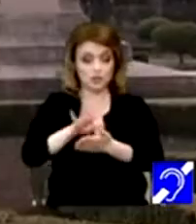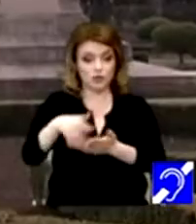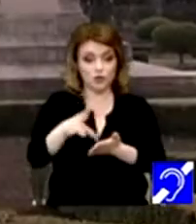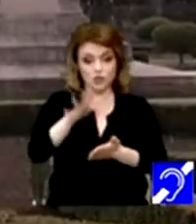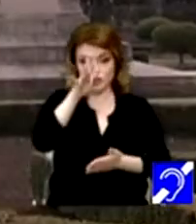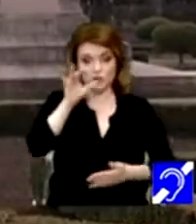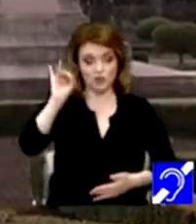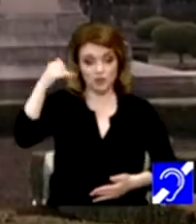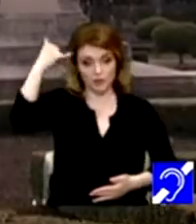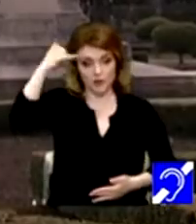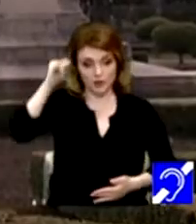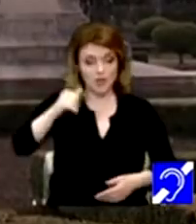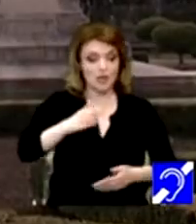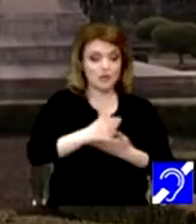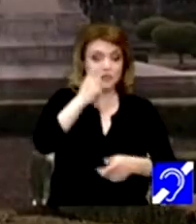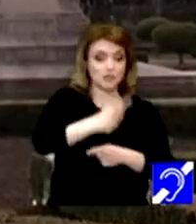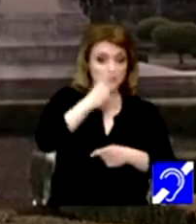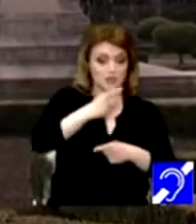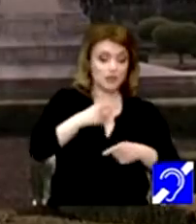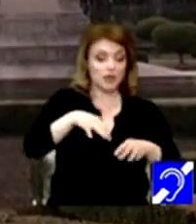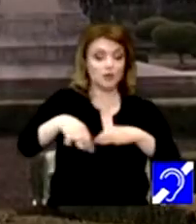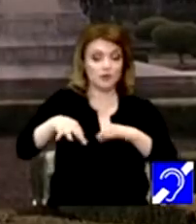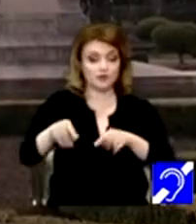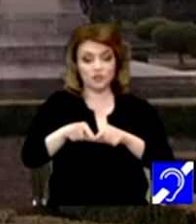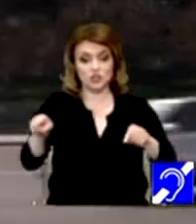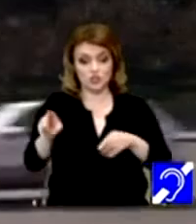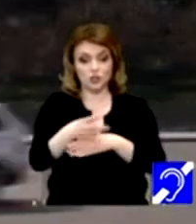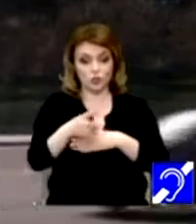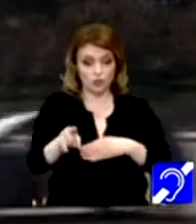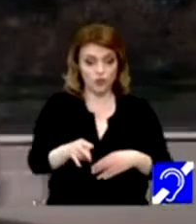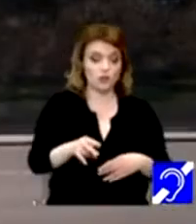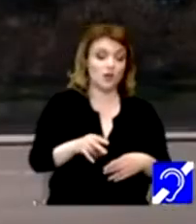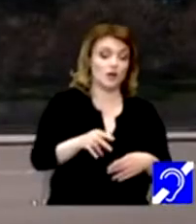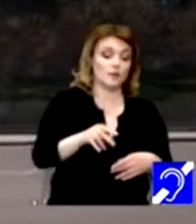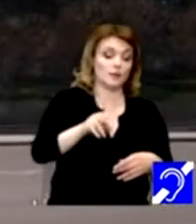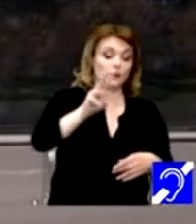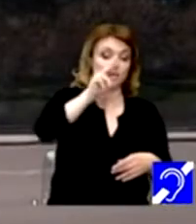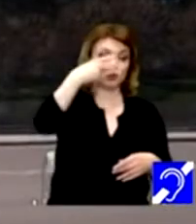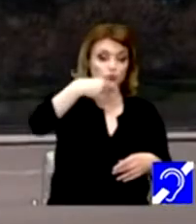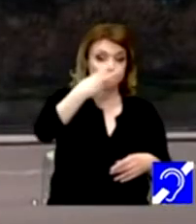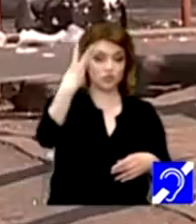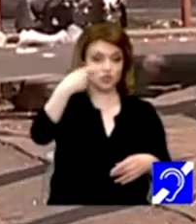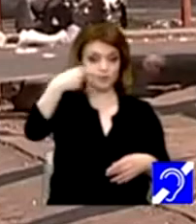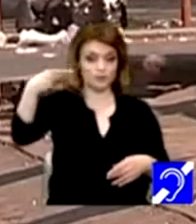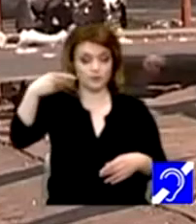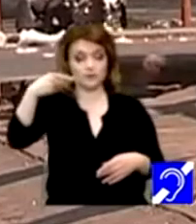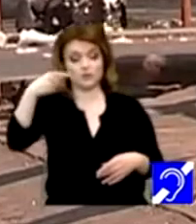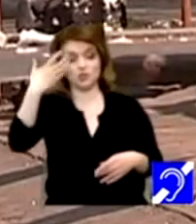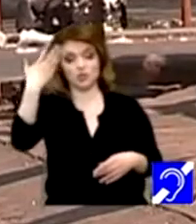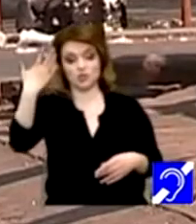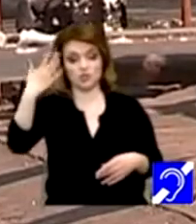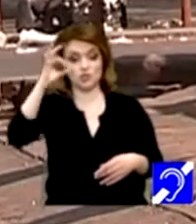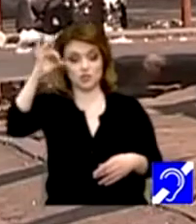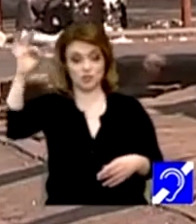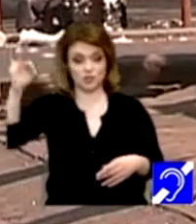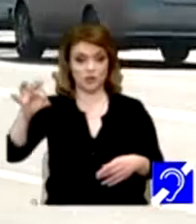municipiile Chișinău și Bălți este interzisă deplasarea în afara domiciliului în intervalul orelor 23:00 și